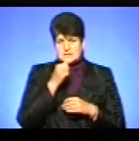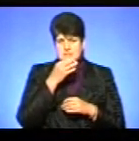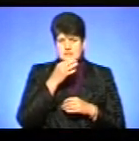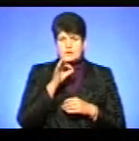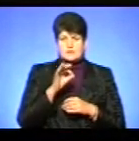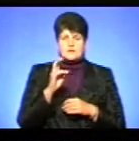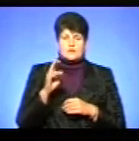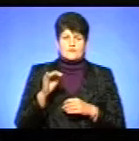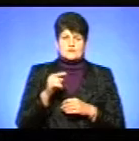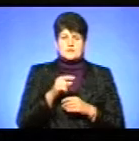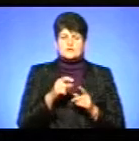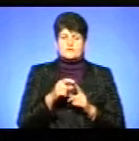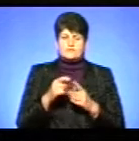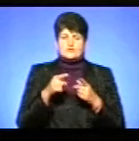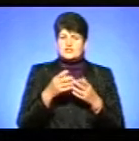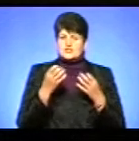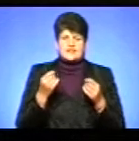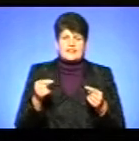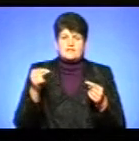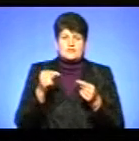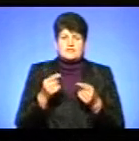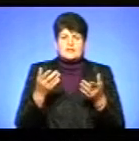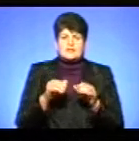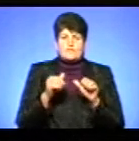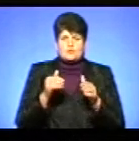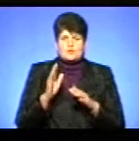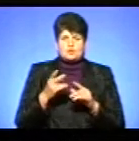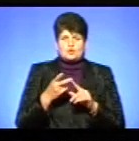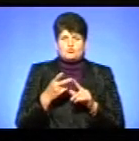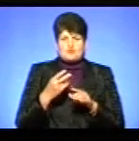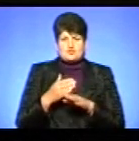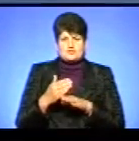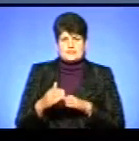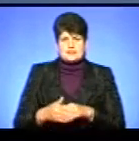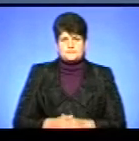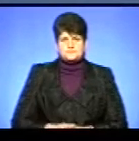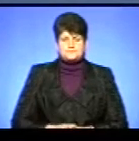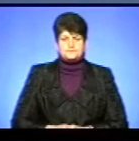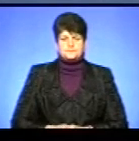Олена Коваль. За її словами, вони ще не визначились, у якій формі буде друга частина.